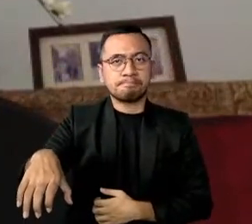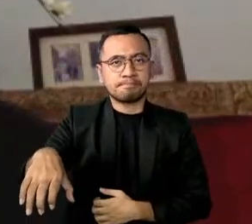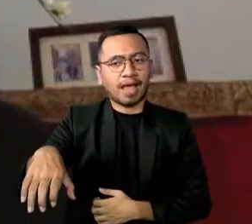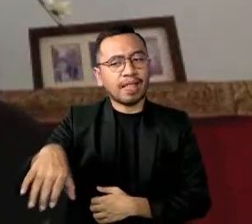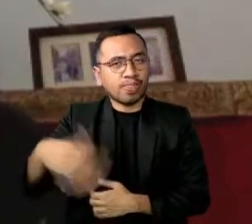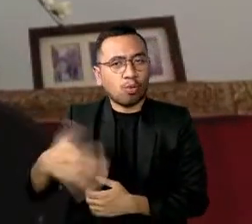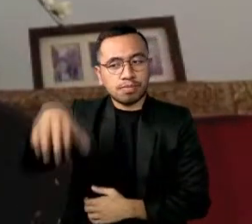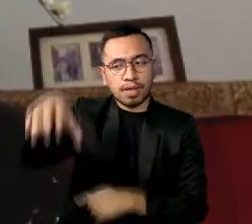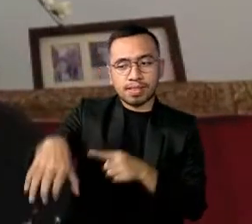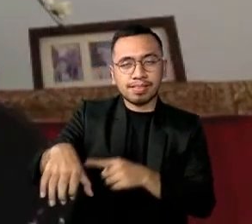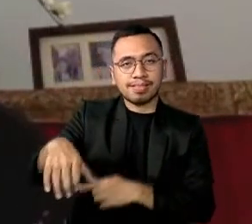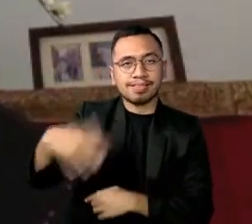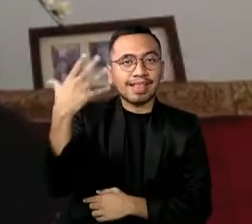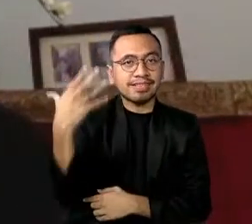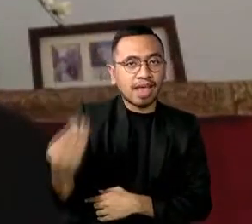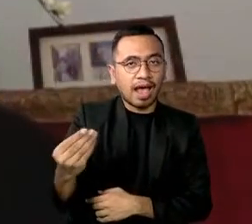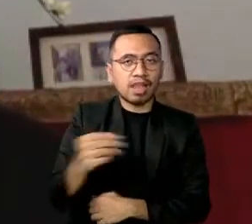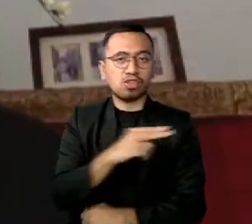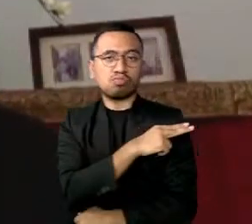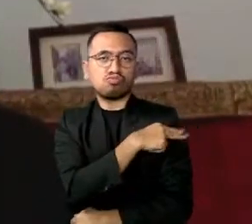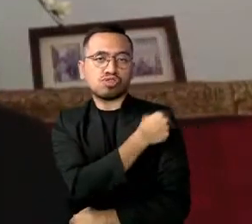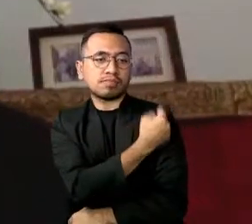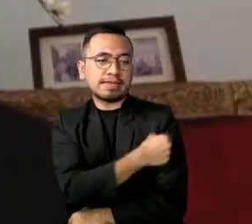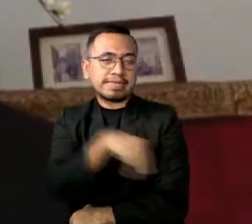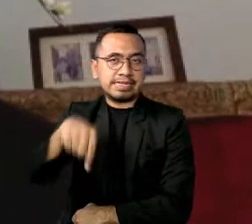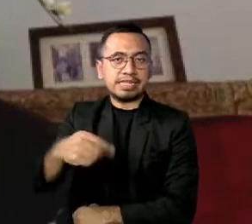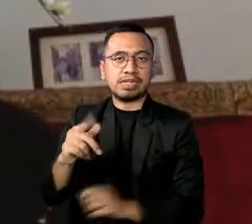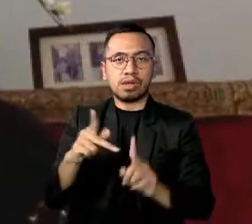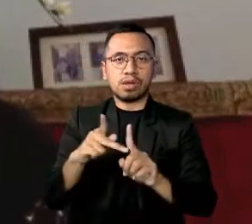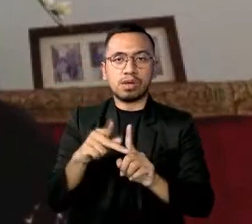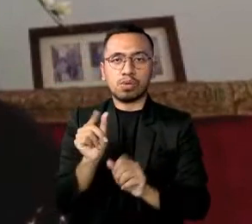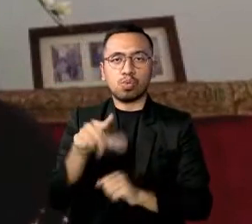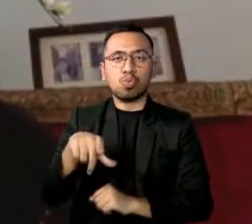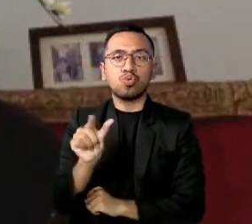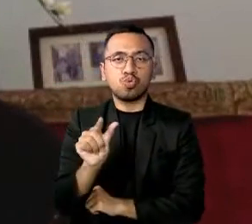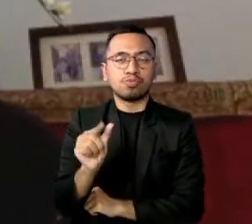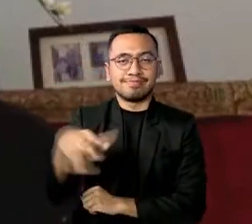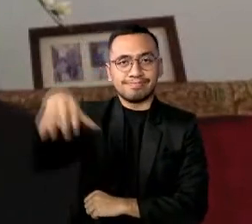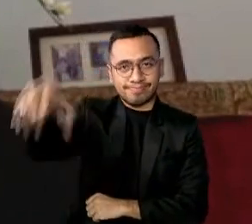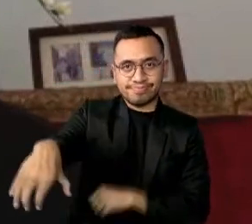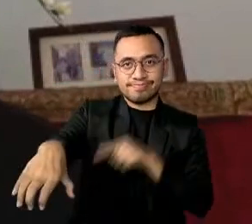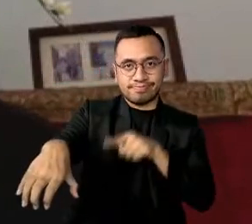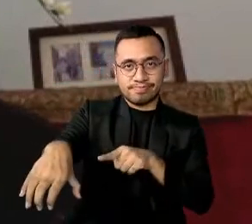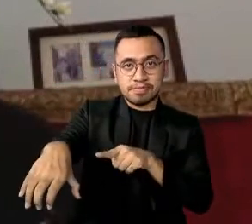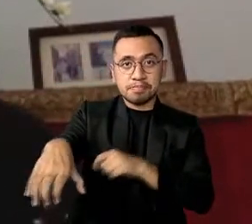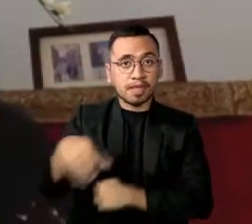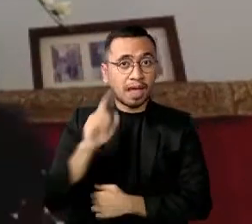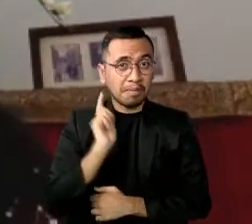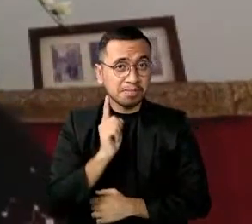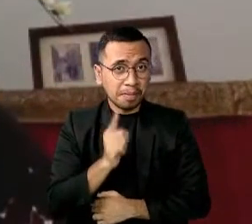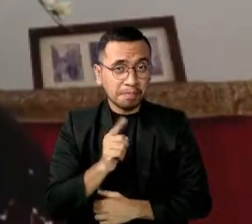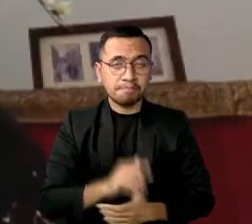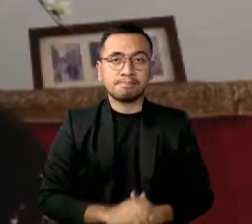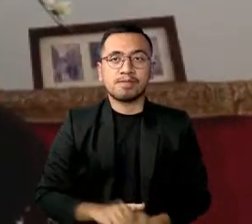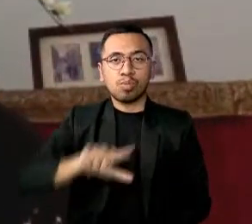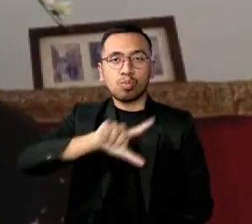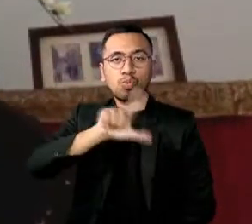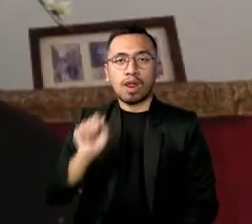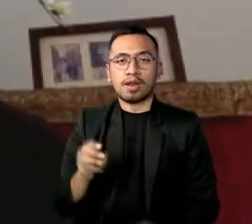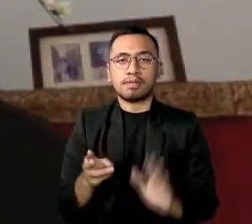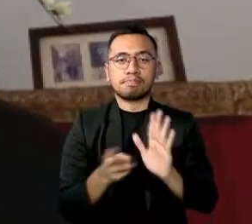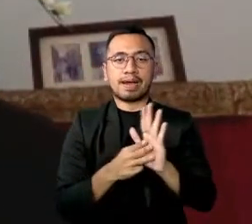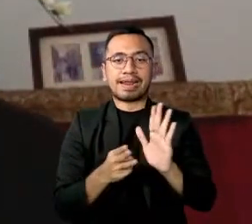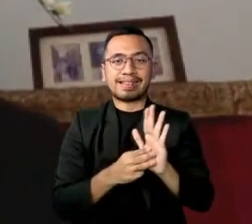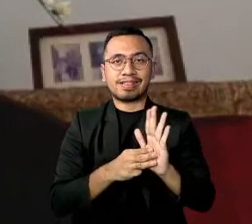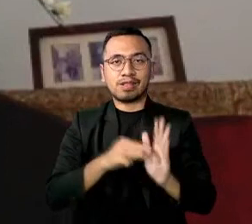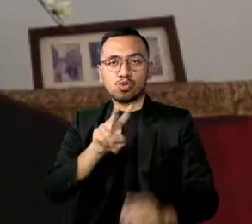Desa berbasiskan puskesmas karena apa Karena sejak Maret mp3 sudah bulan